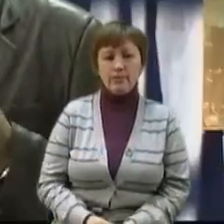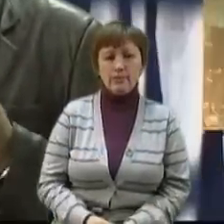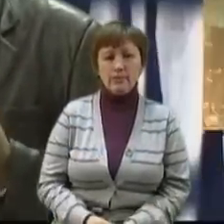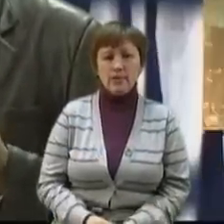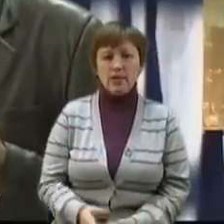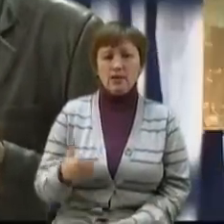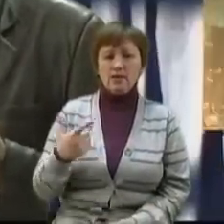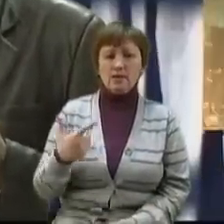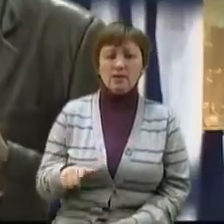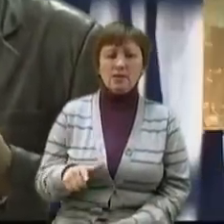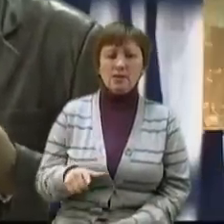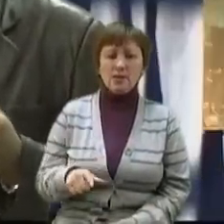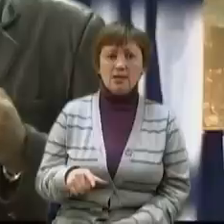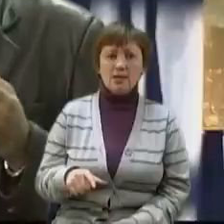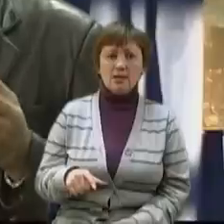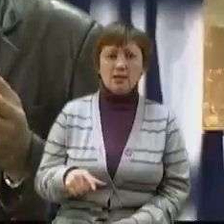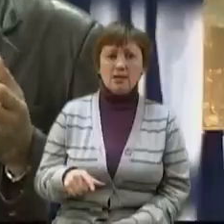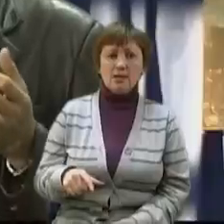где